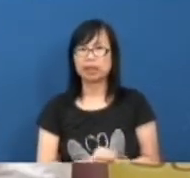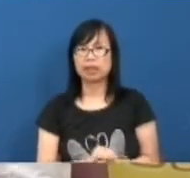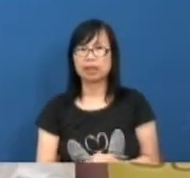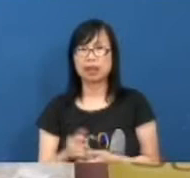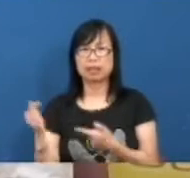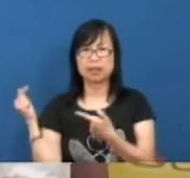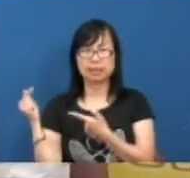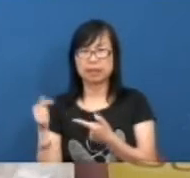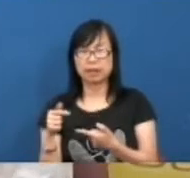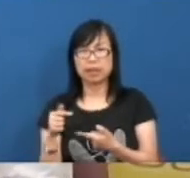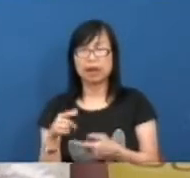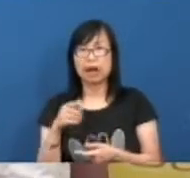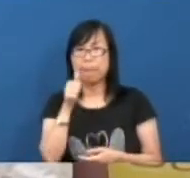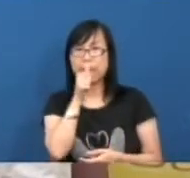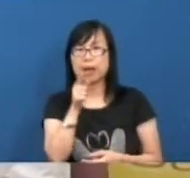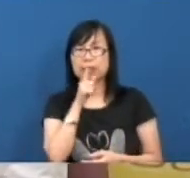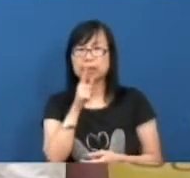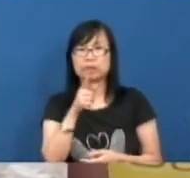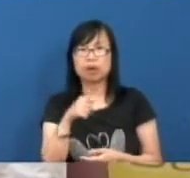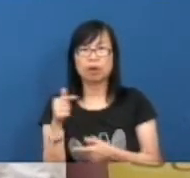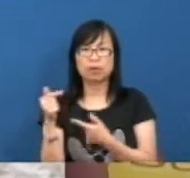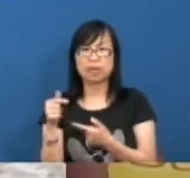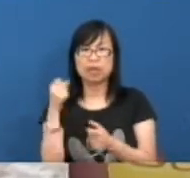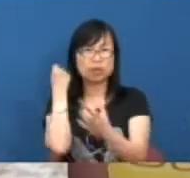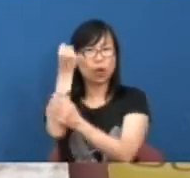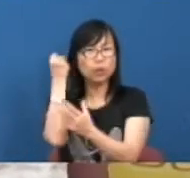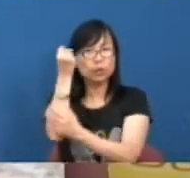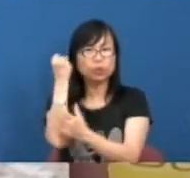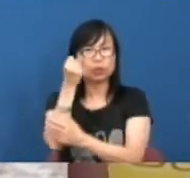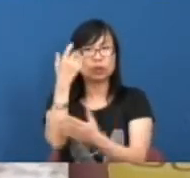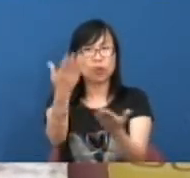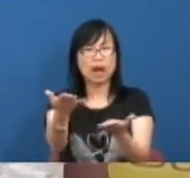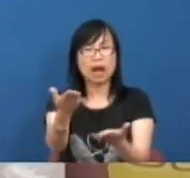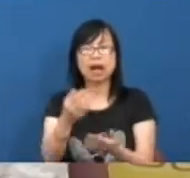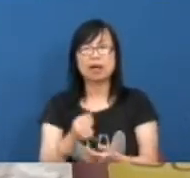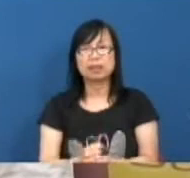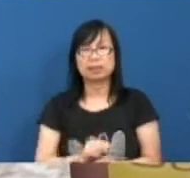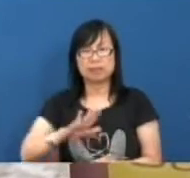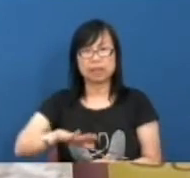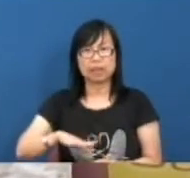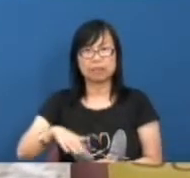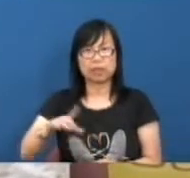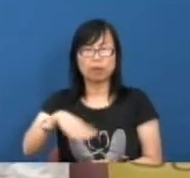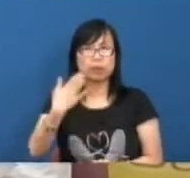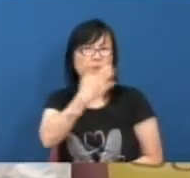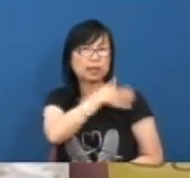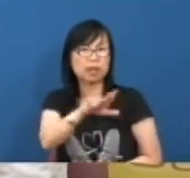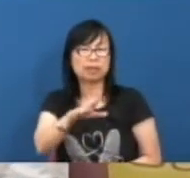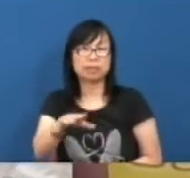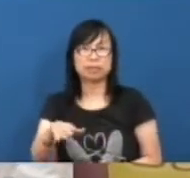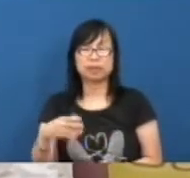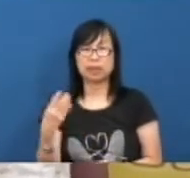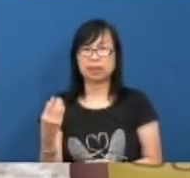即使辛酸爸爸不停抗议你的话，哪会有妥